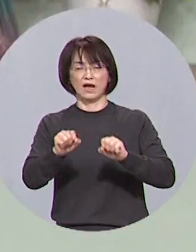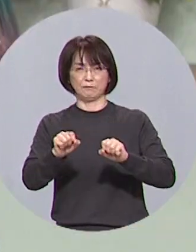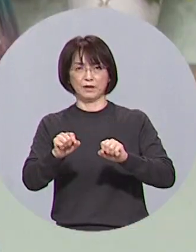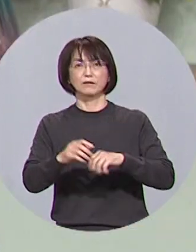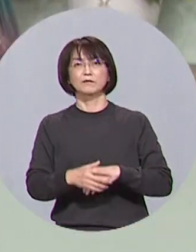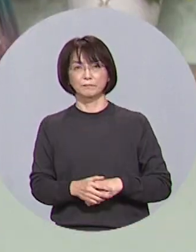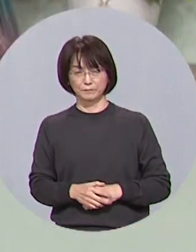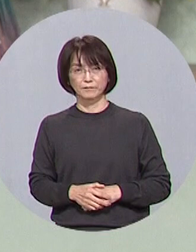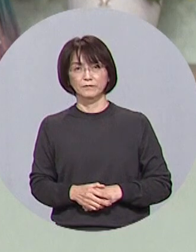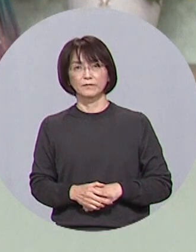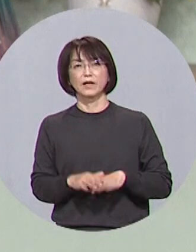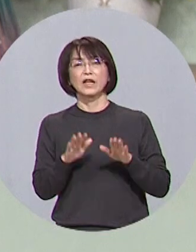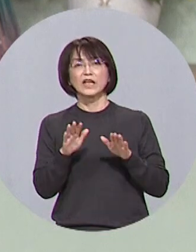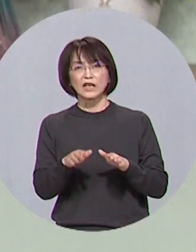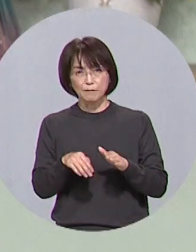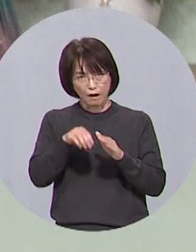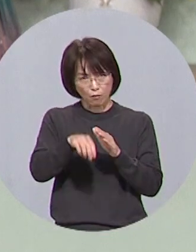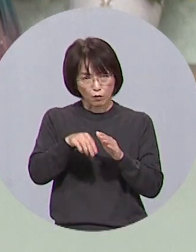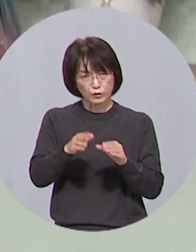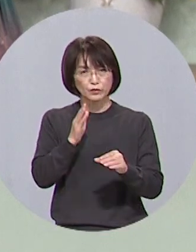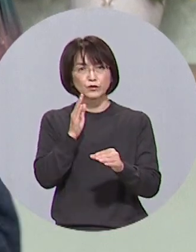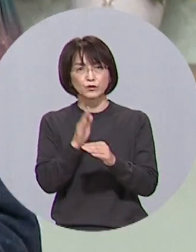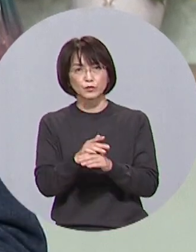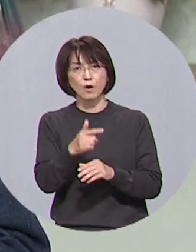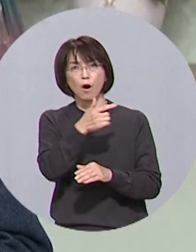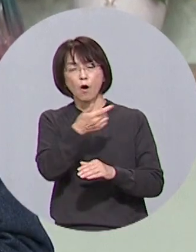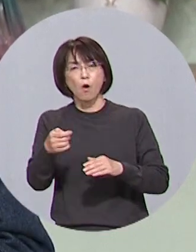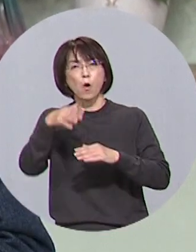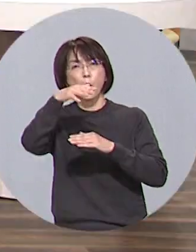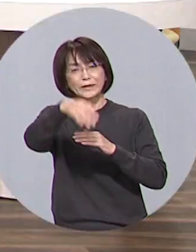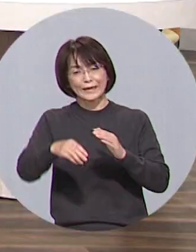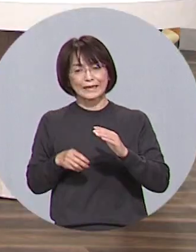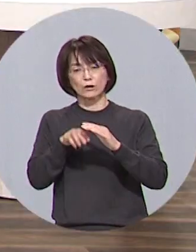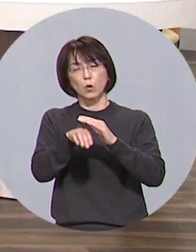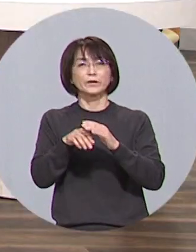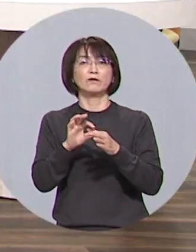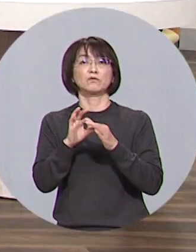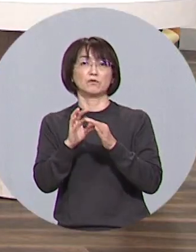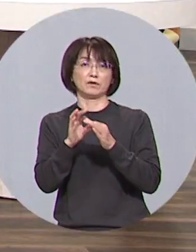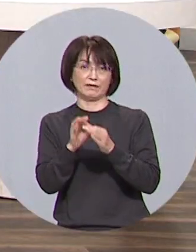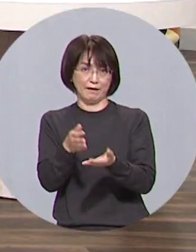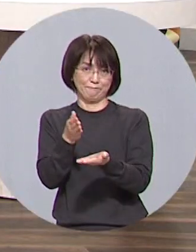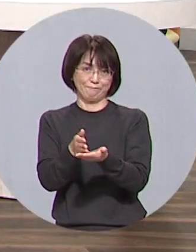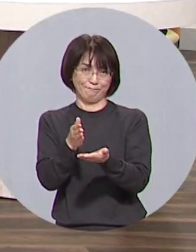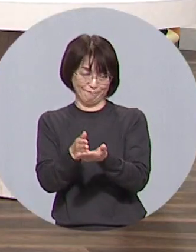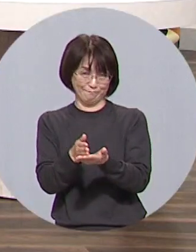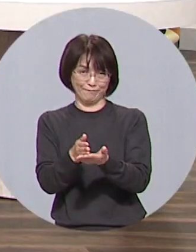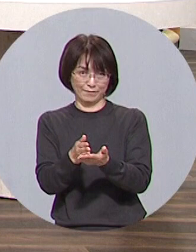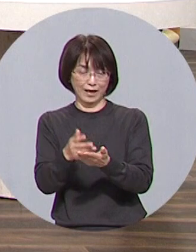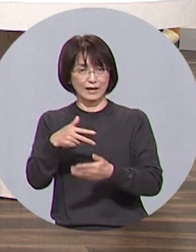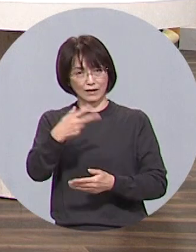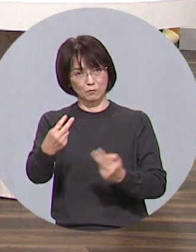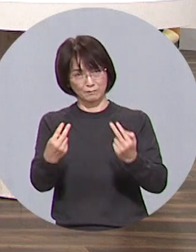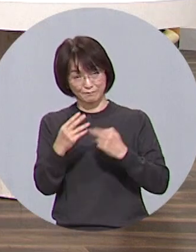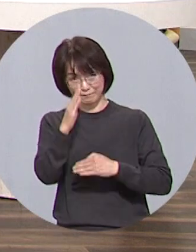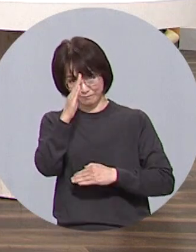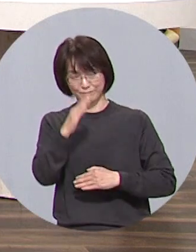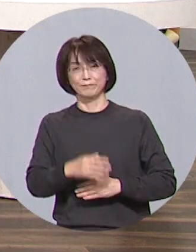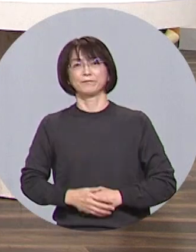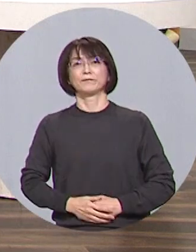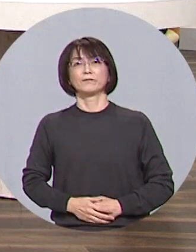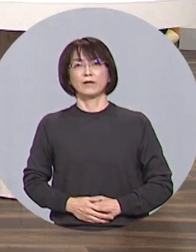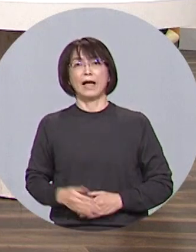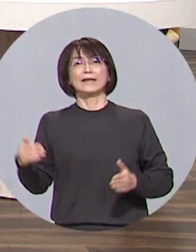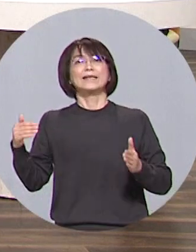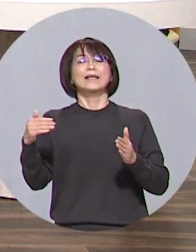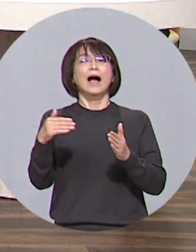半は、 はい、今まさに掘り進めている大滝トンネルをご紹介します。 来週もぜひご覧ください。さあ